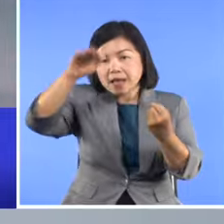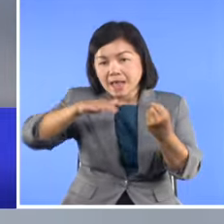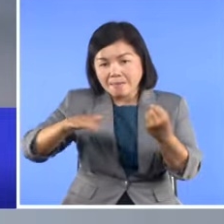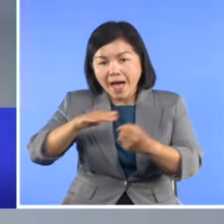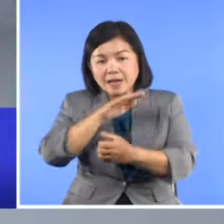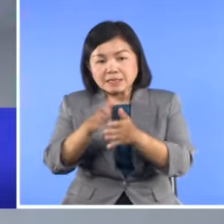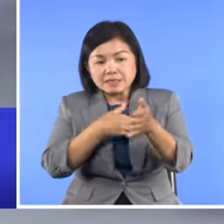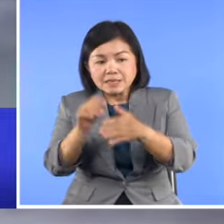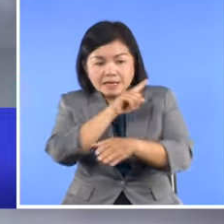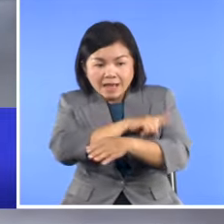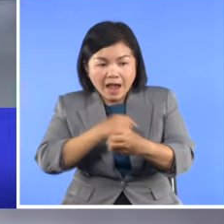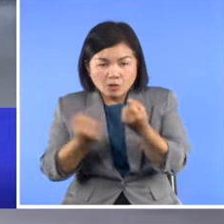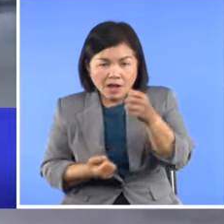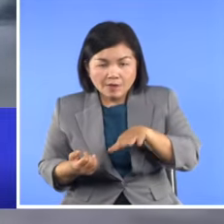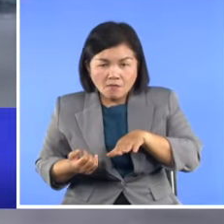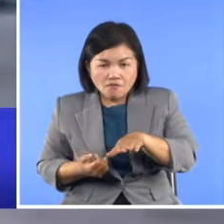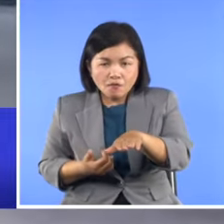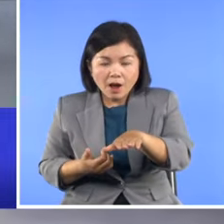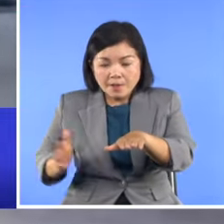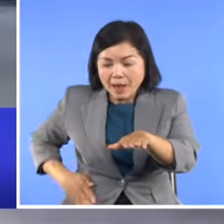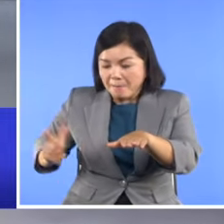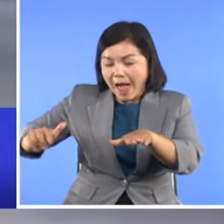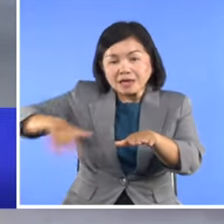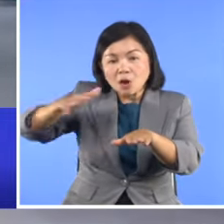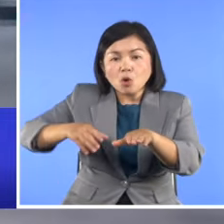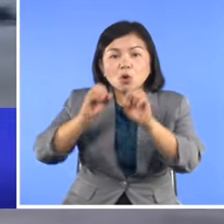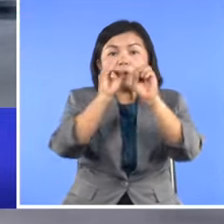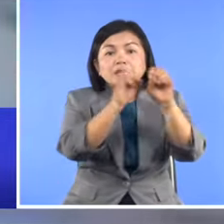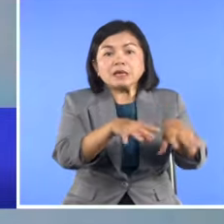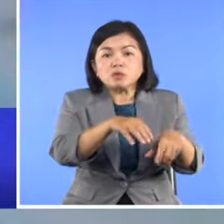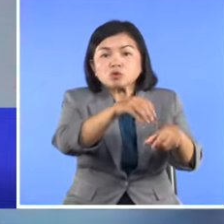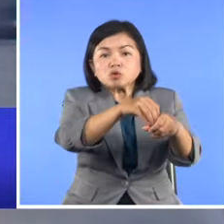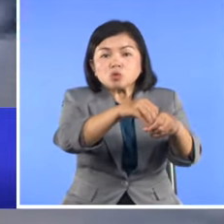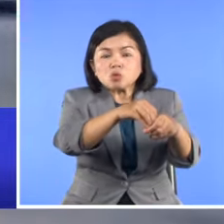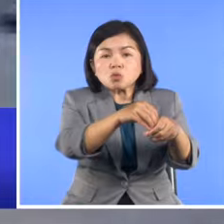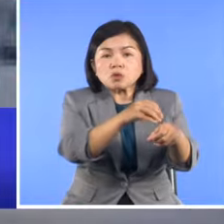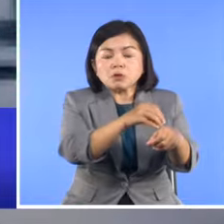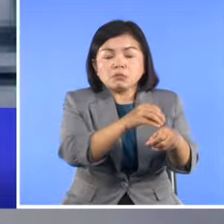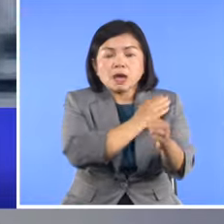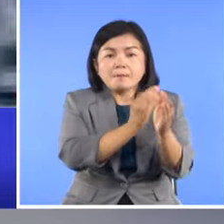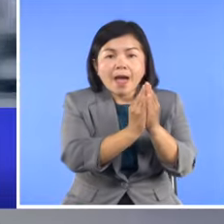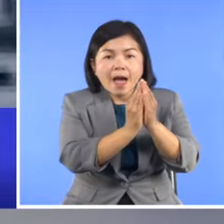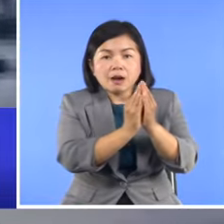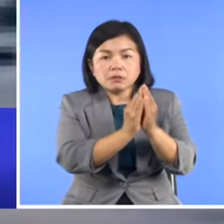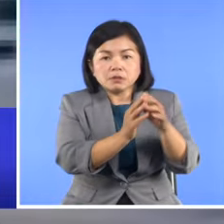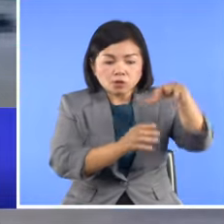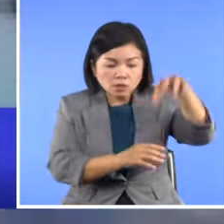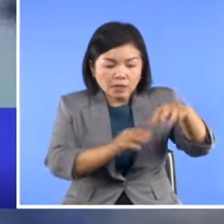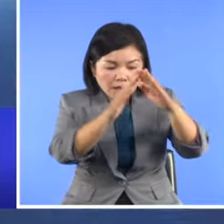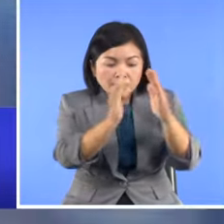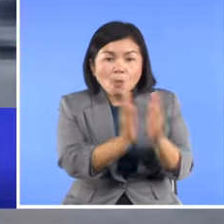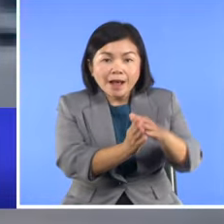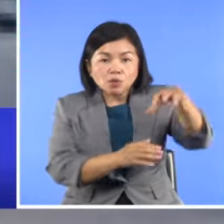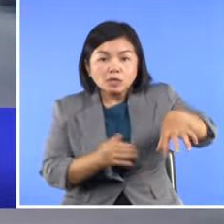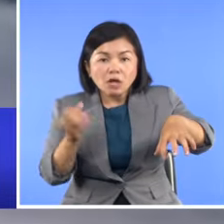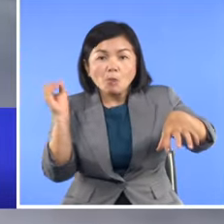เวณใกล้ๆวัดเนี่ยแล้วก็นำหมาทั้งหมดเนี่ยมาทิ้งไว้ที่วัดตอนนั้นเห็นแล้วนะฮะรู้สึกสงสารหมามากแต่ก็